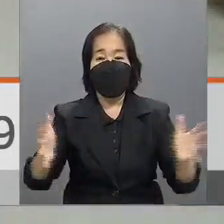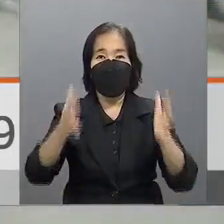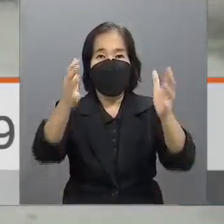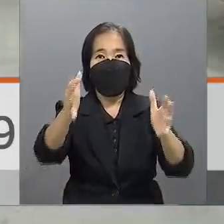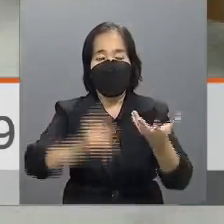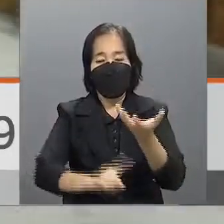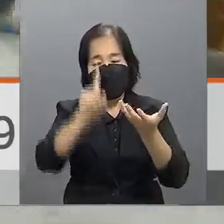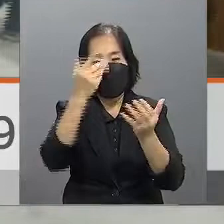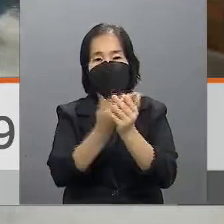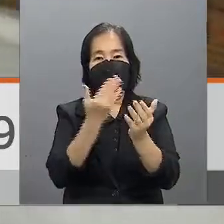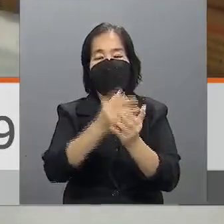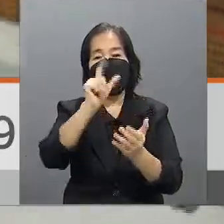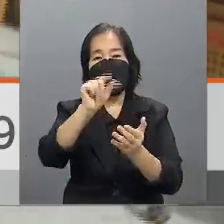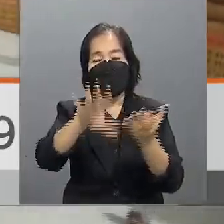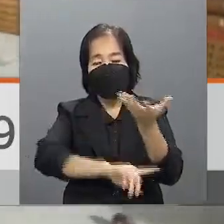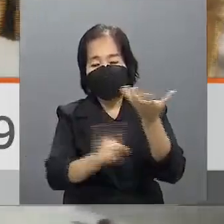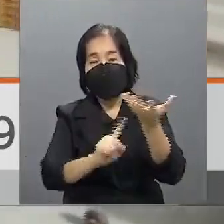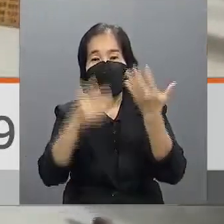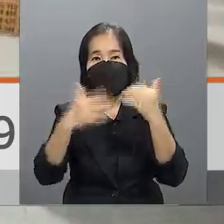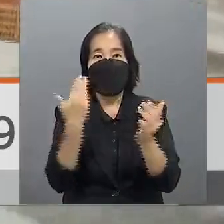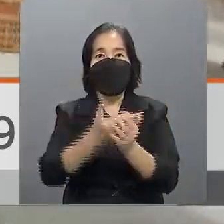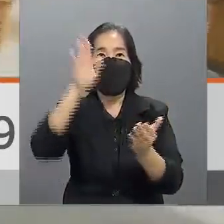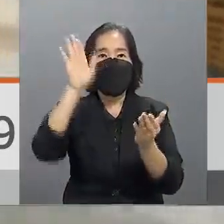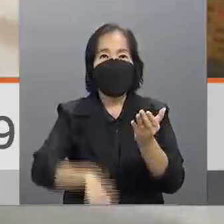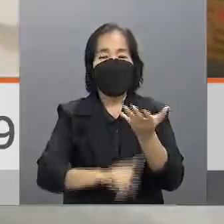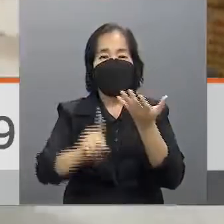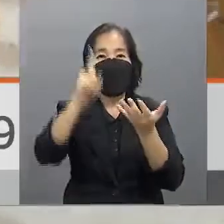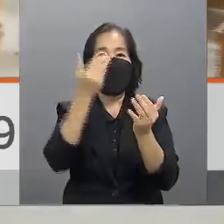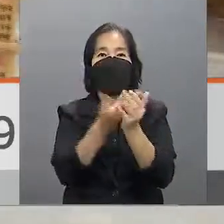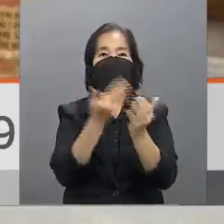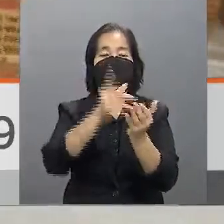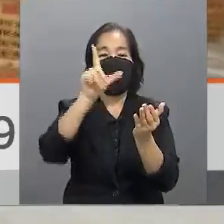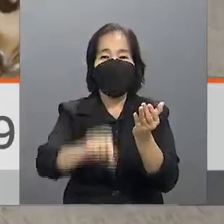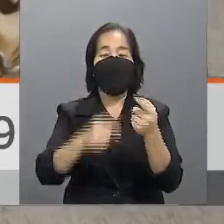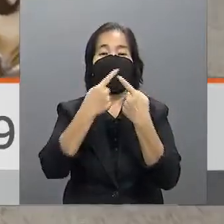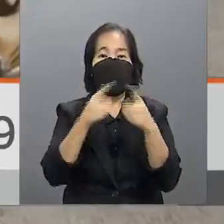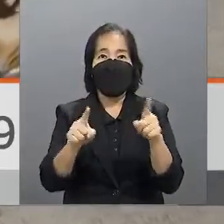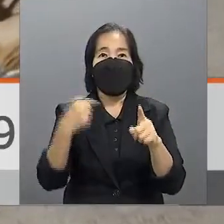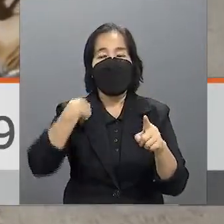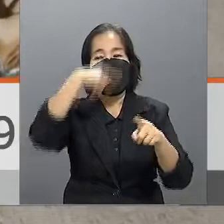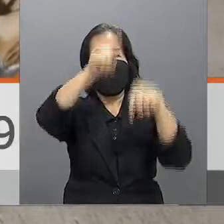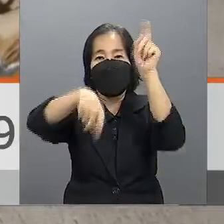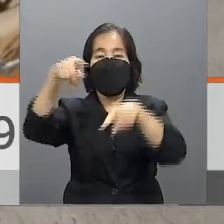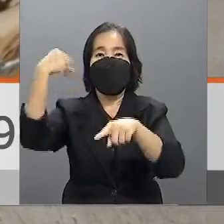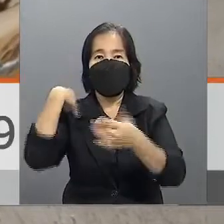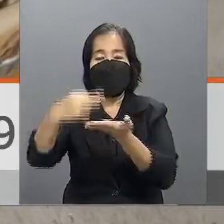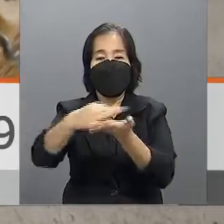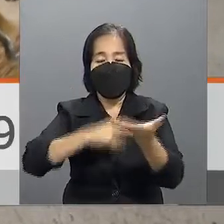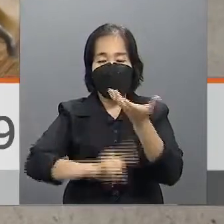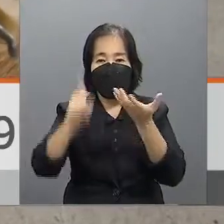มแม้วันนี้ตกต่ำเหลือกิโลกรัมละ30บาทแต่พบว่าบางลงรับซื้อเพียงกิโลกรัมละ25บ